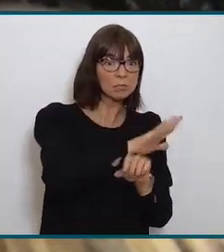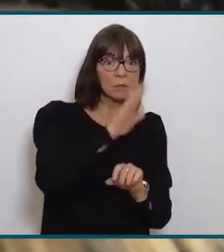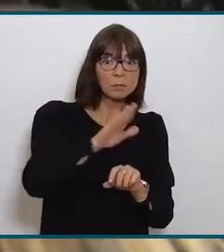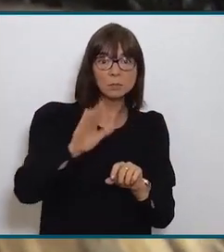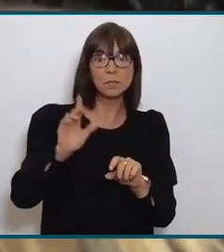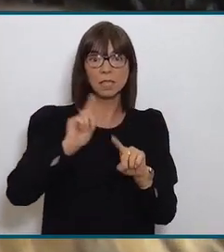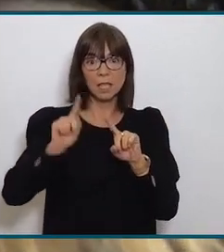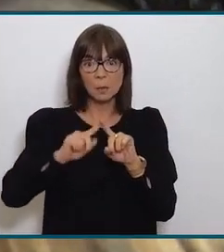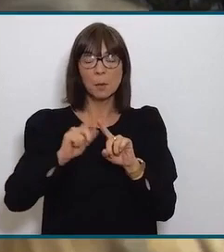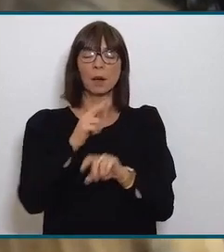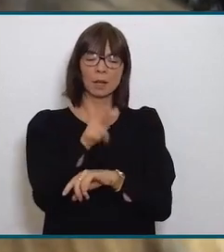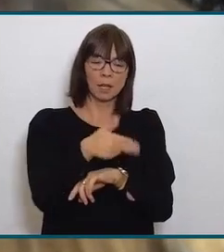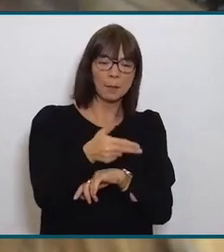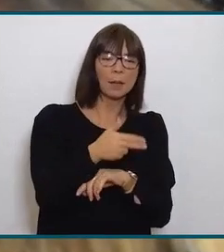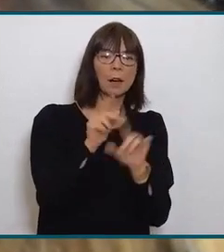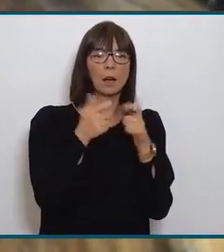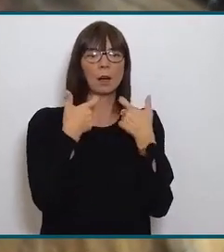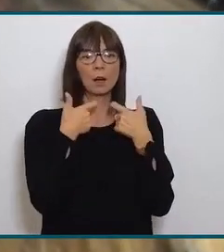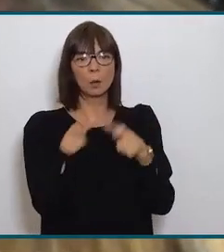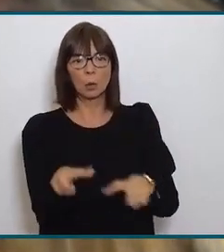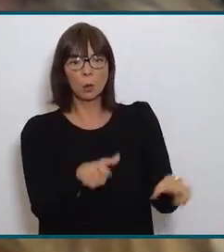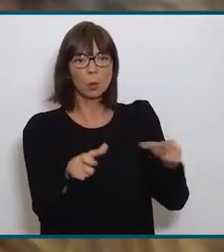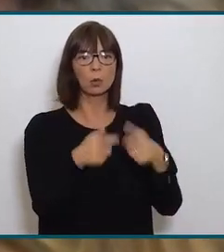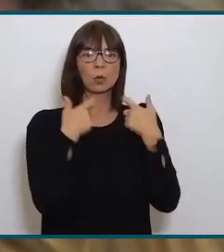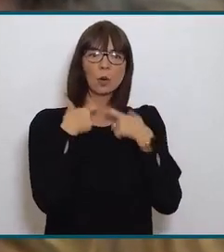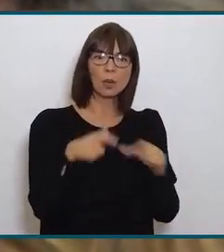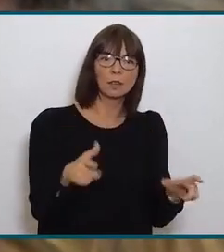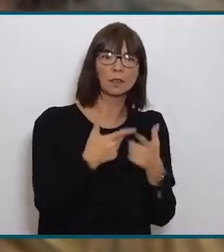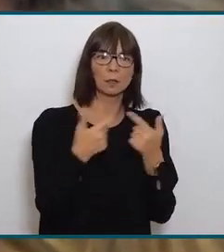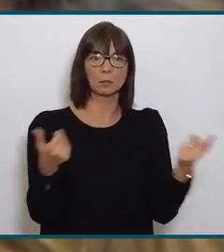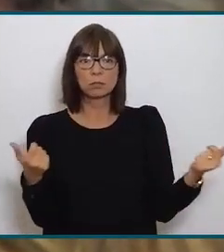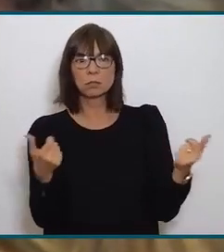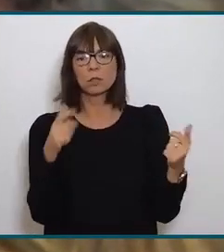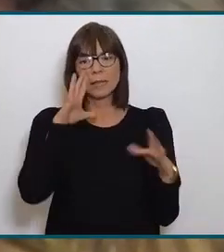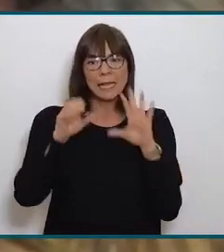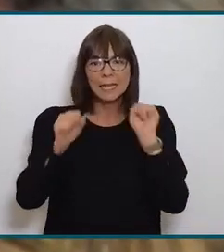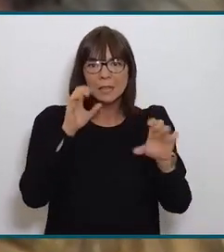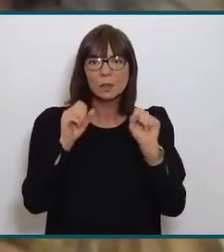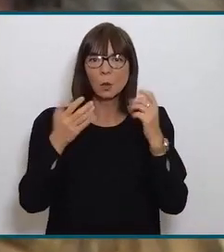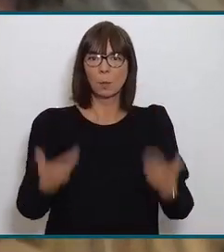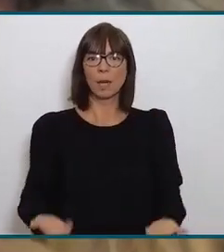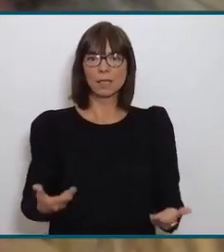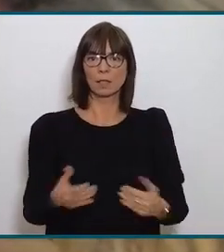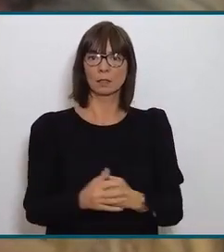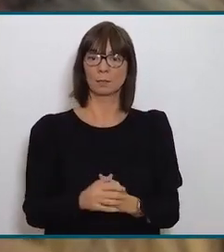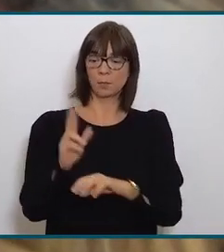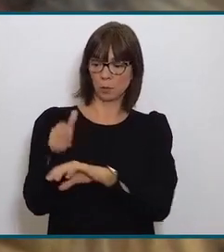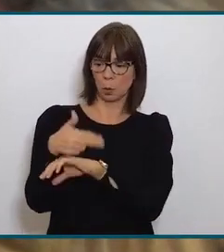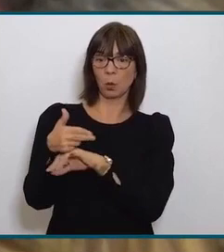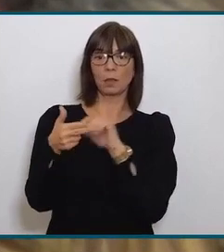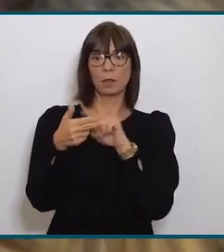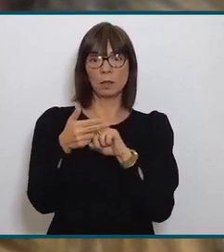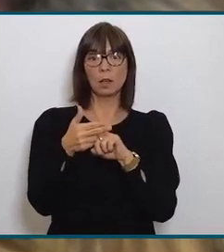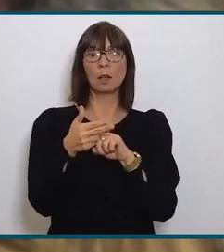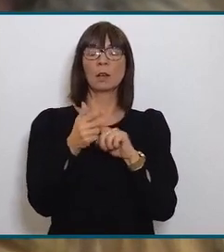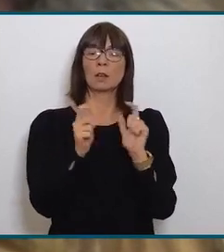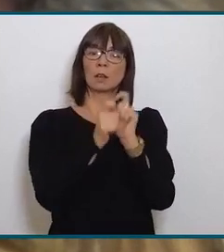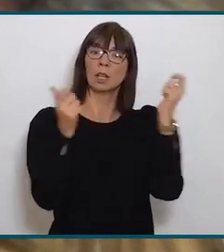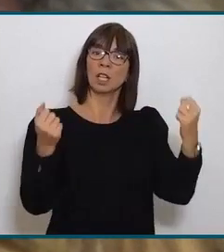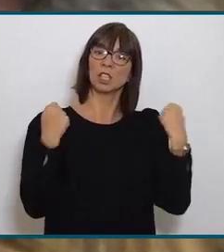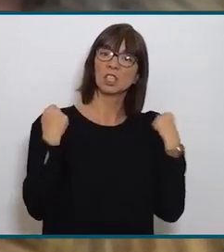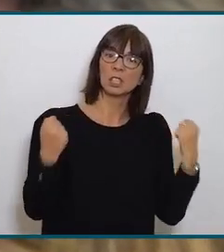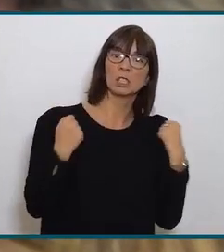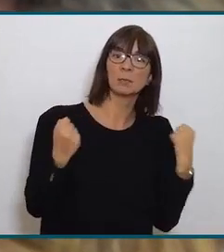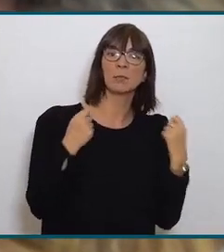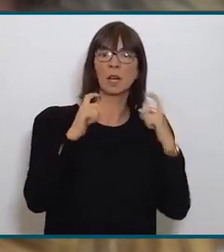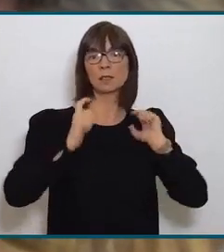mais des contrôles d'accès, des renforcements des issues, des détections de présence, ainsi de suite. Concernant les caméras, cela concerne les gymnases, les écoles, les terrains